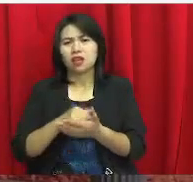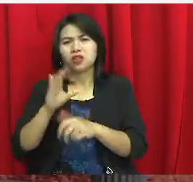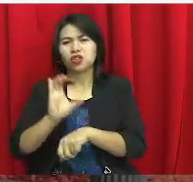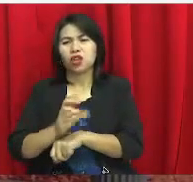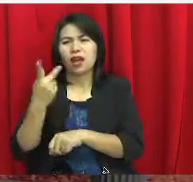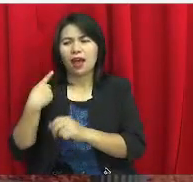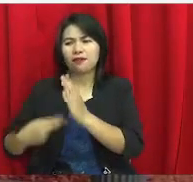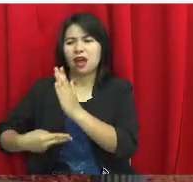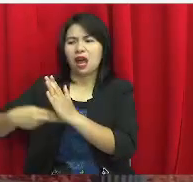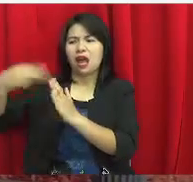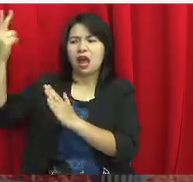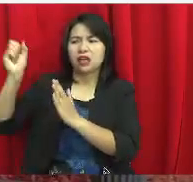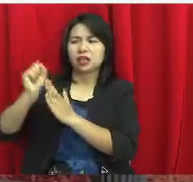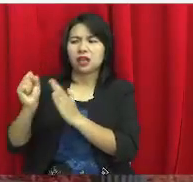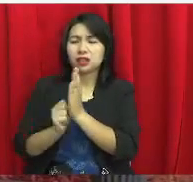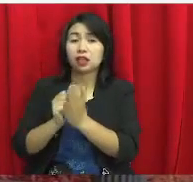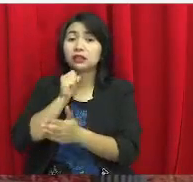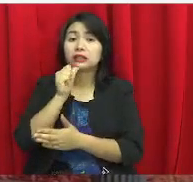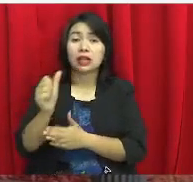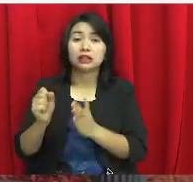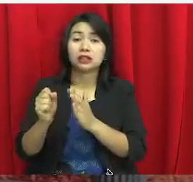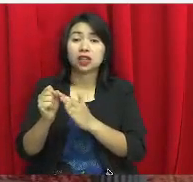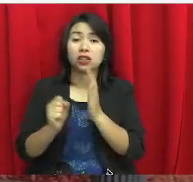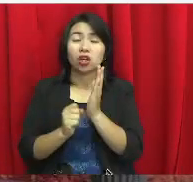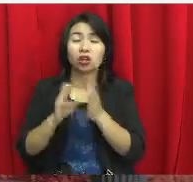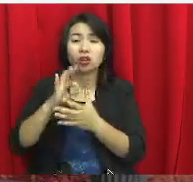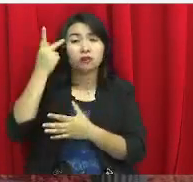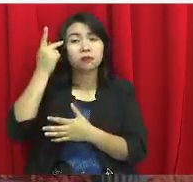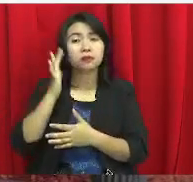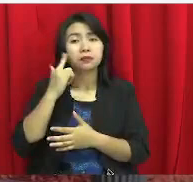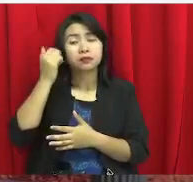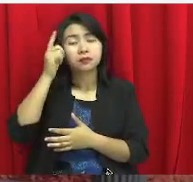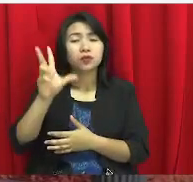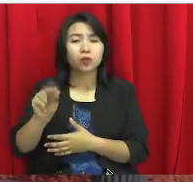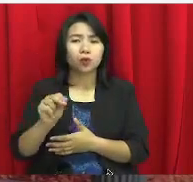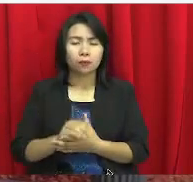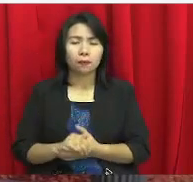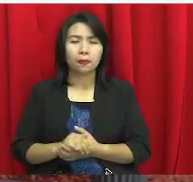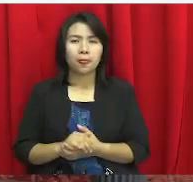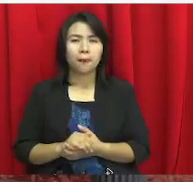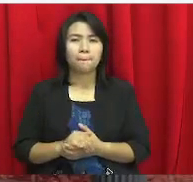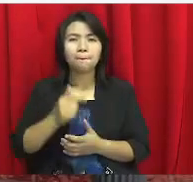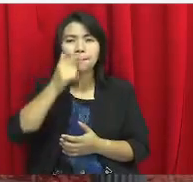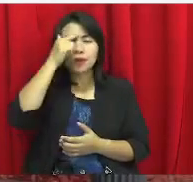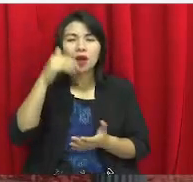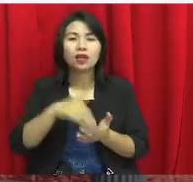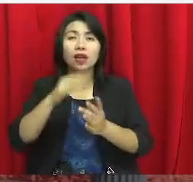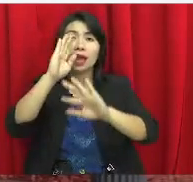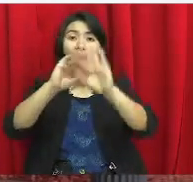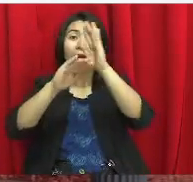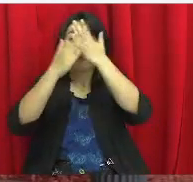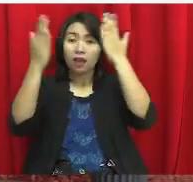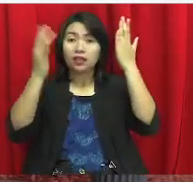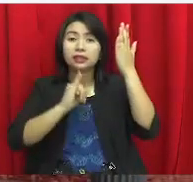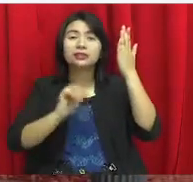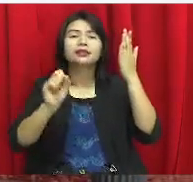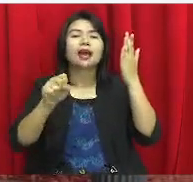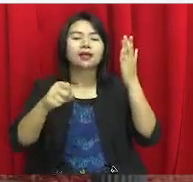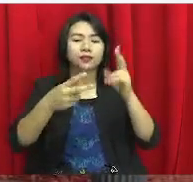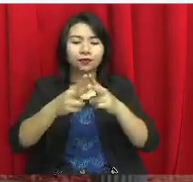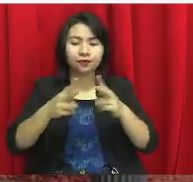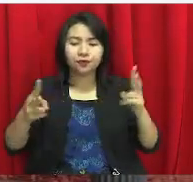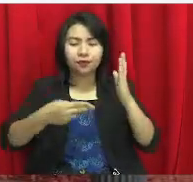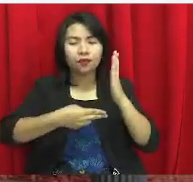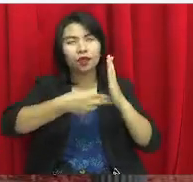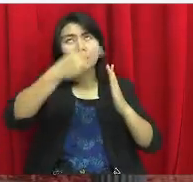not a standard of Pastor Hill. Yeah. High standard po yan. Na because heaven is high up there.